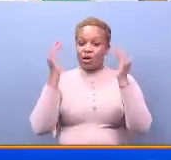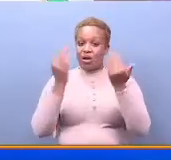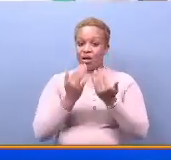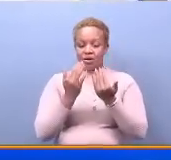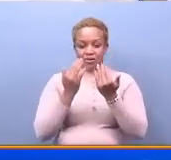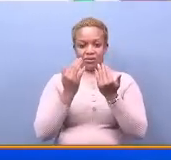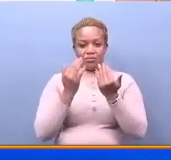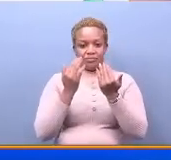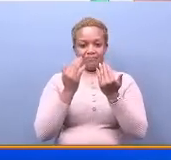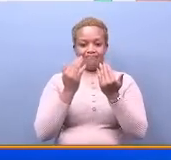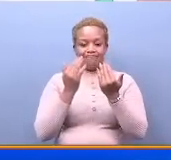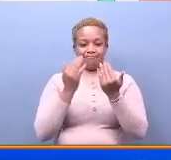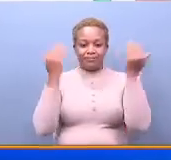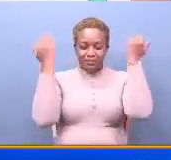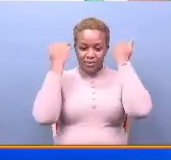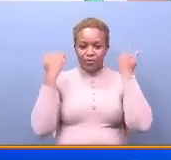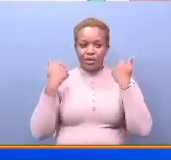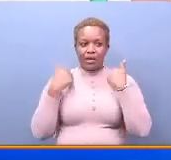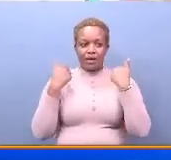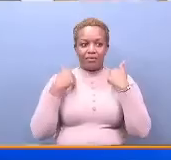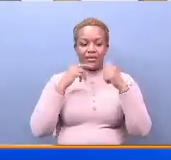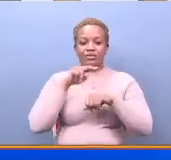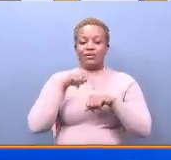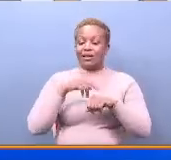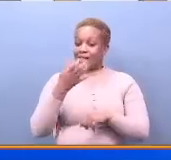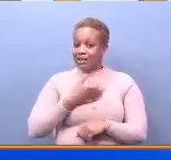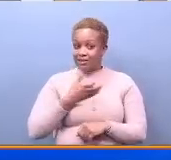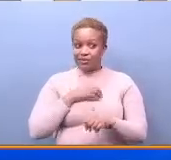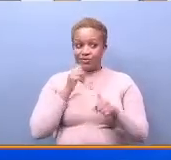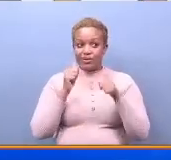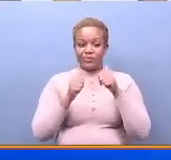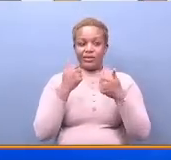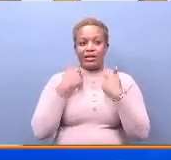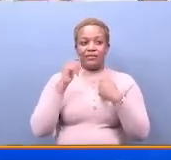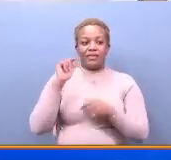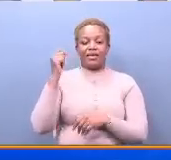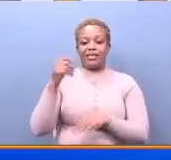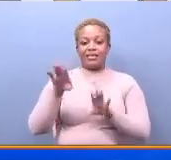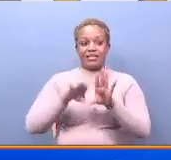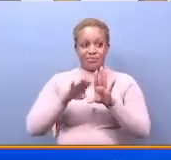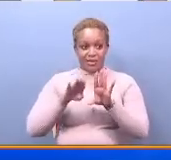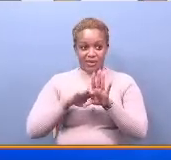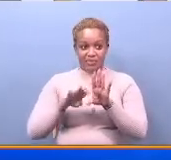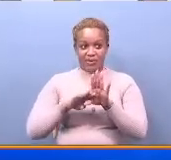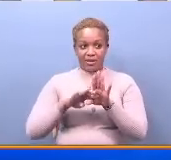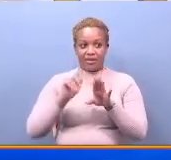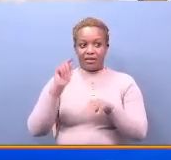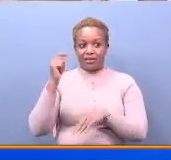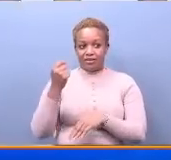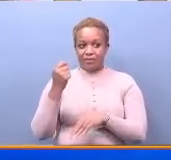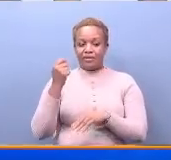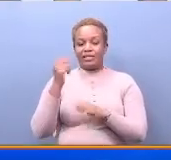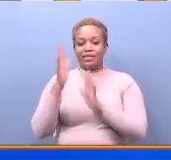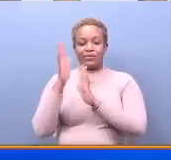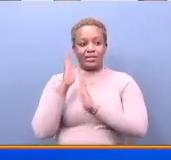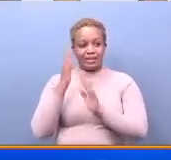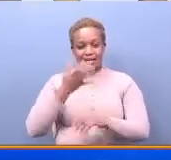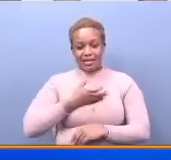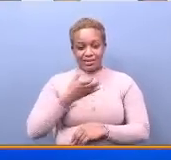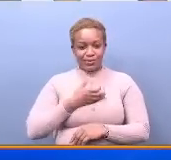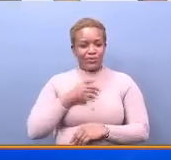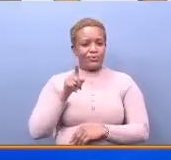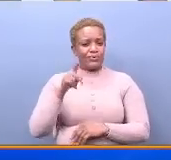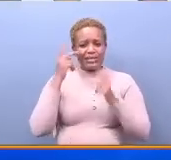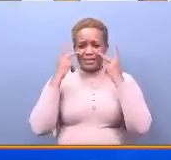United Nations Council huko. Huko naenda kusikizwa huko. Kenya bado ni member state ya UN Security Council. Nishaikuwa huko. Hauoni kwamba